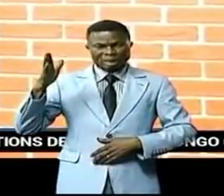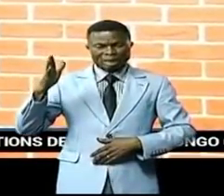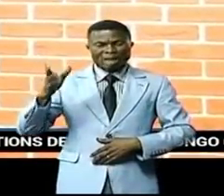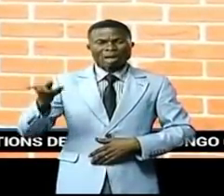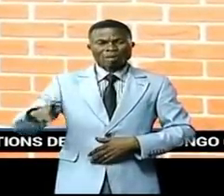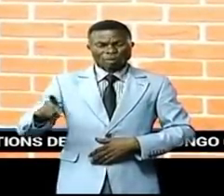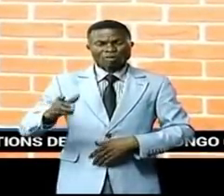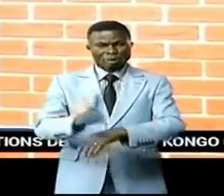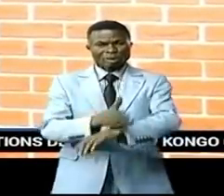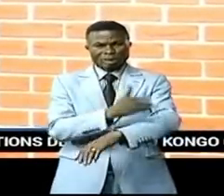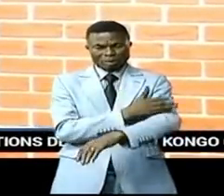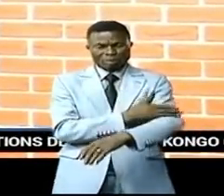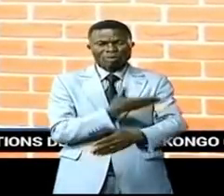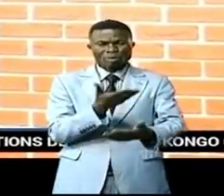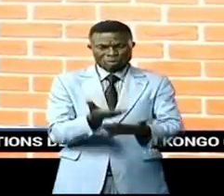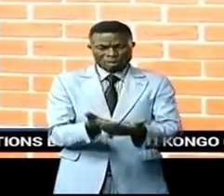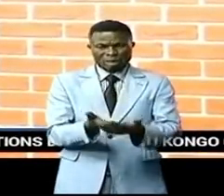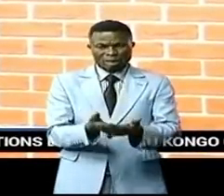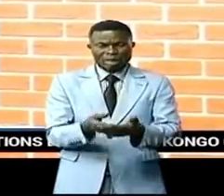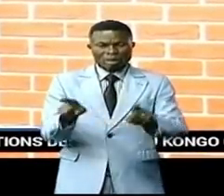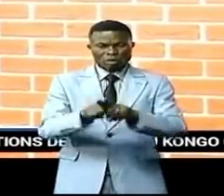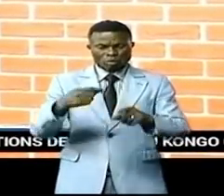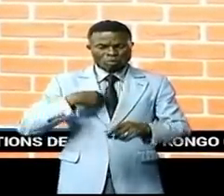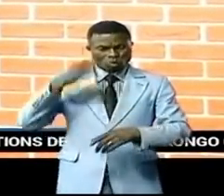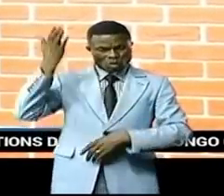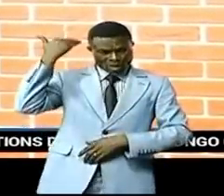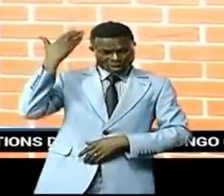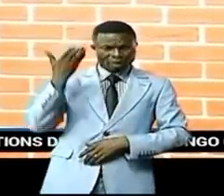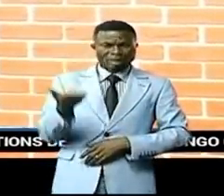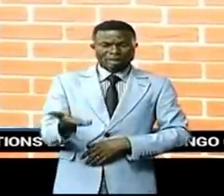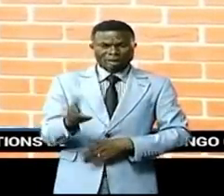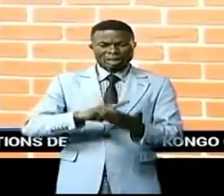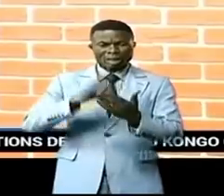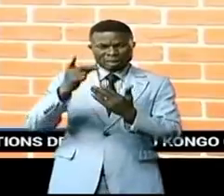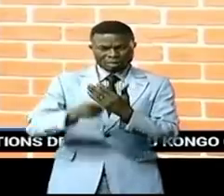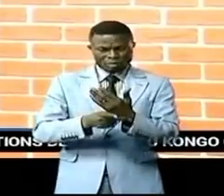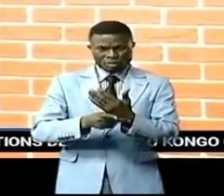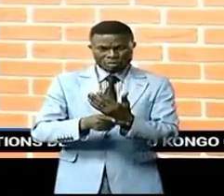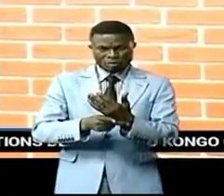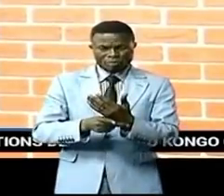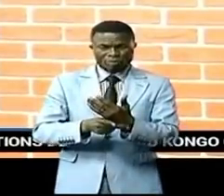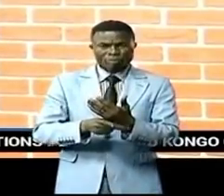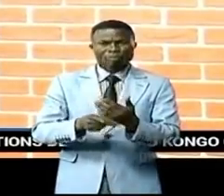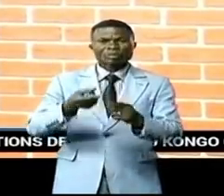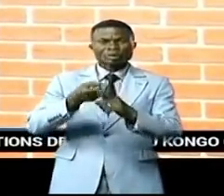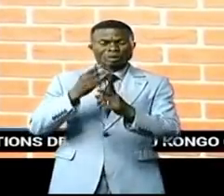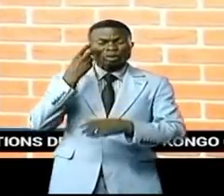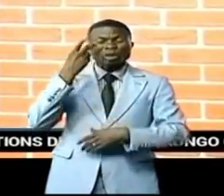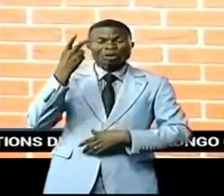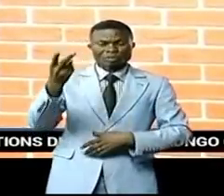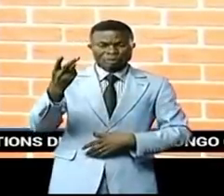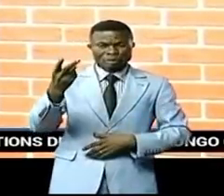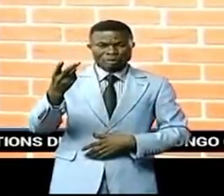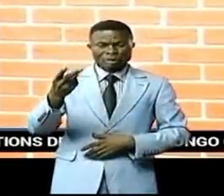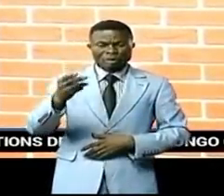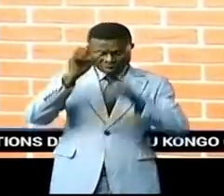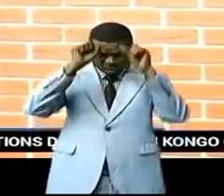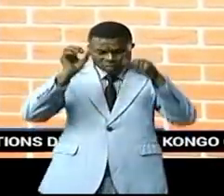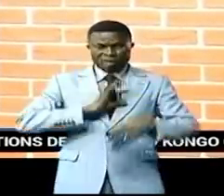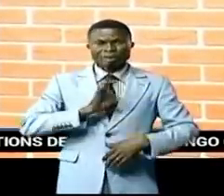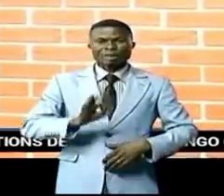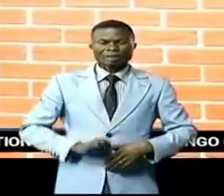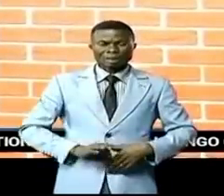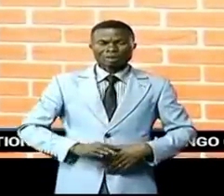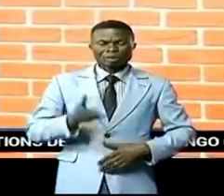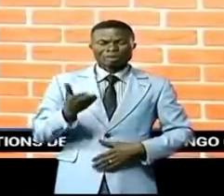provinciales actuelles de réaliser leur programme qui tire sa sève sur la vision du chef de l'État,